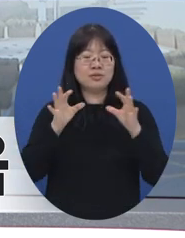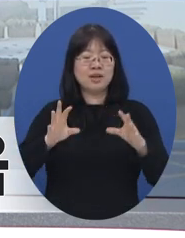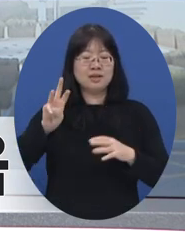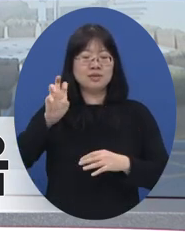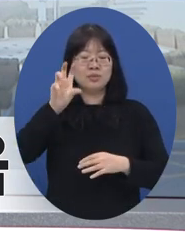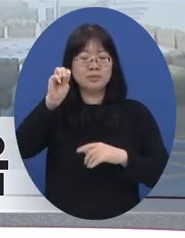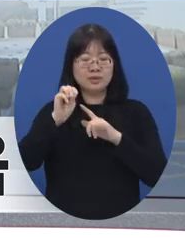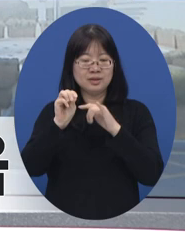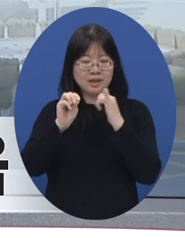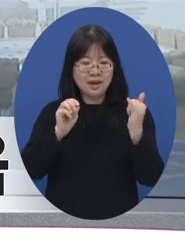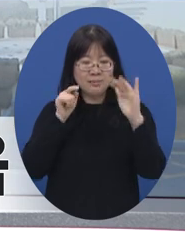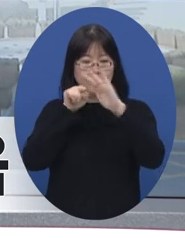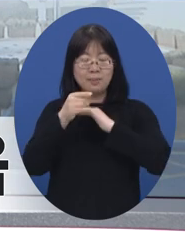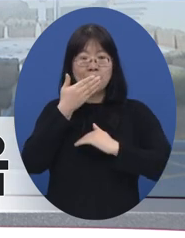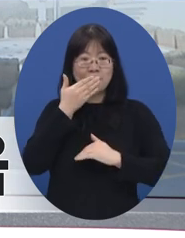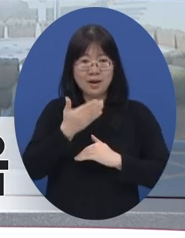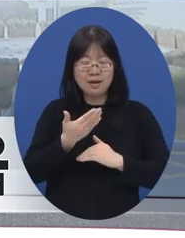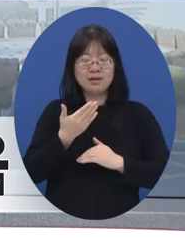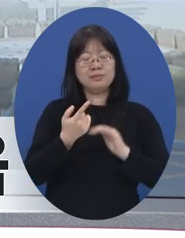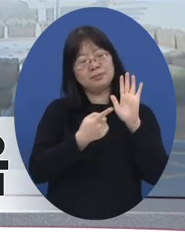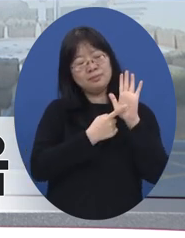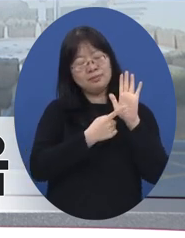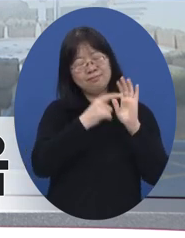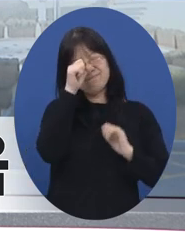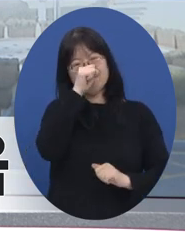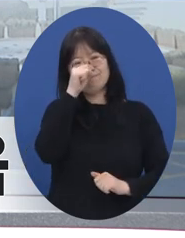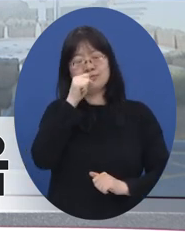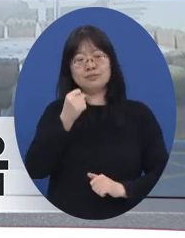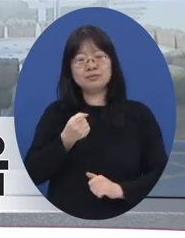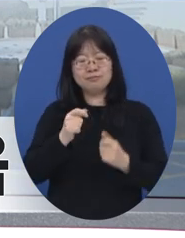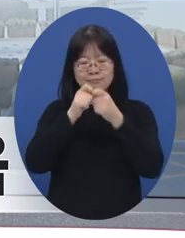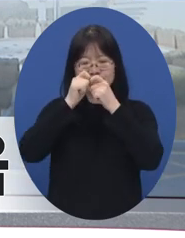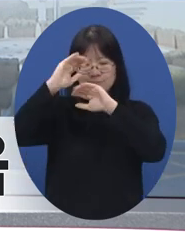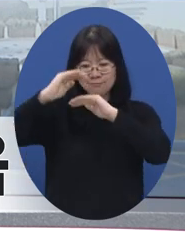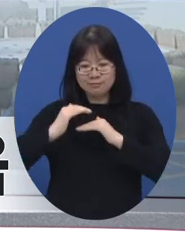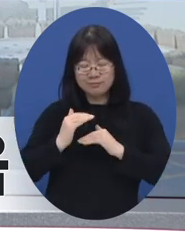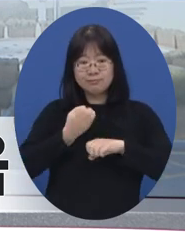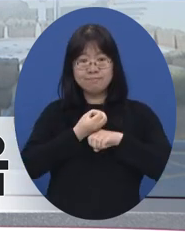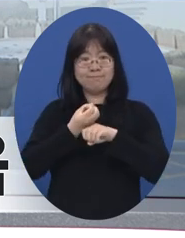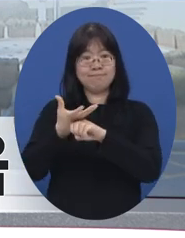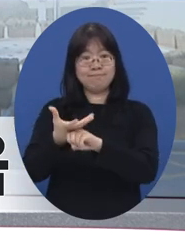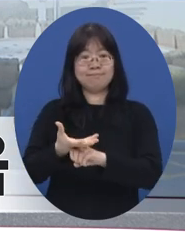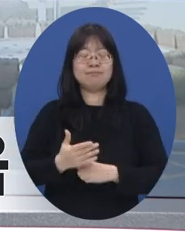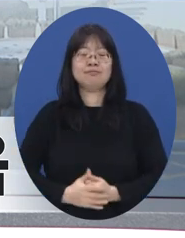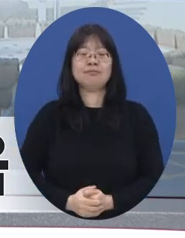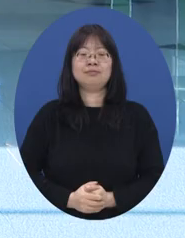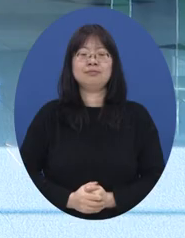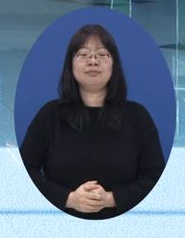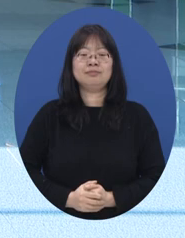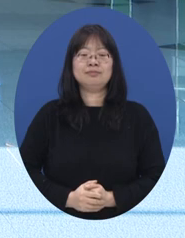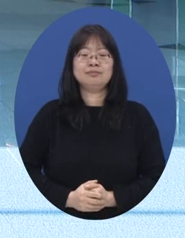넘는 도민이 찾을 정도로 반응이 좋다고 합니다. 자세한 내용 한선지 기자가 전해드립니다.